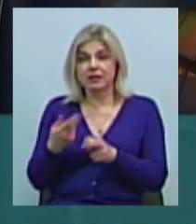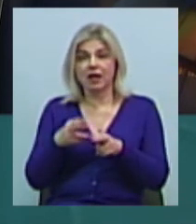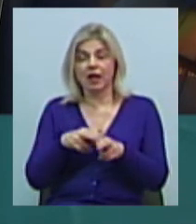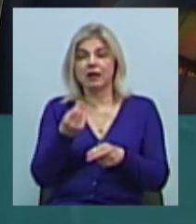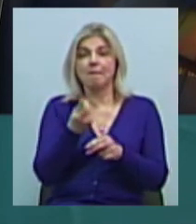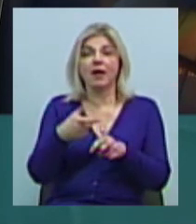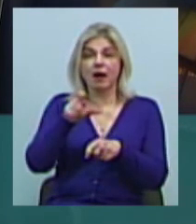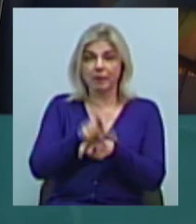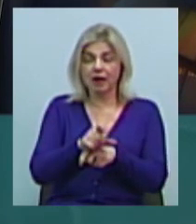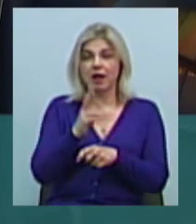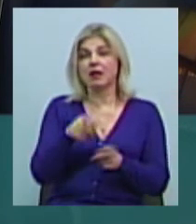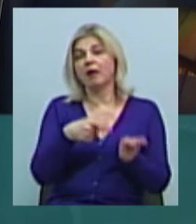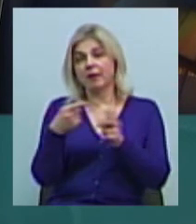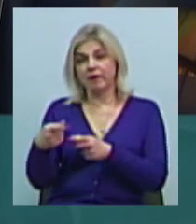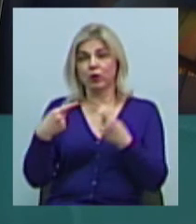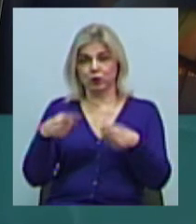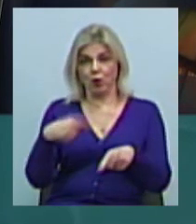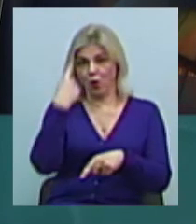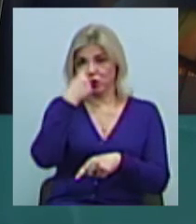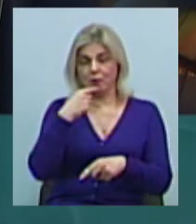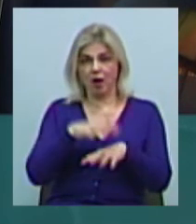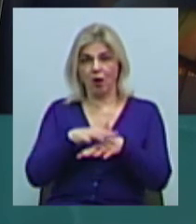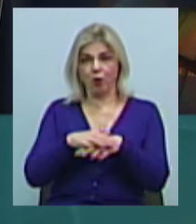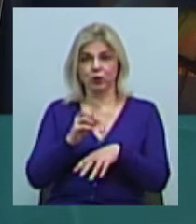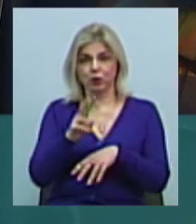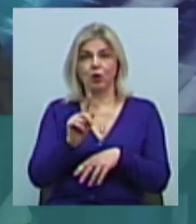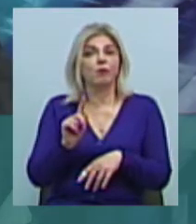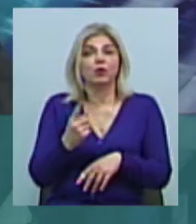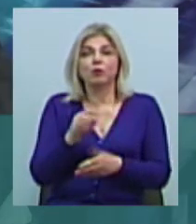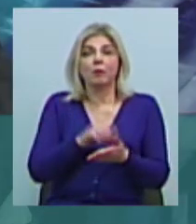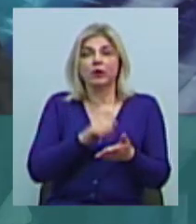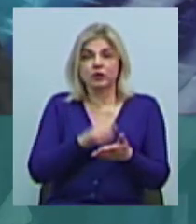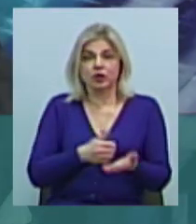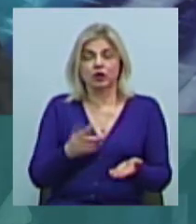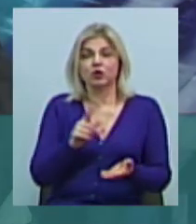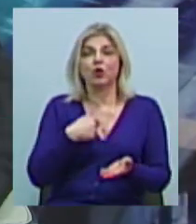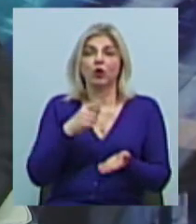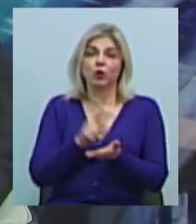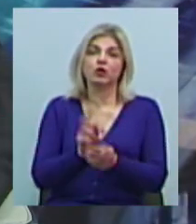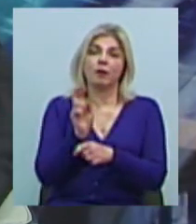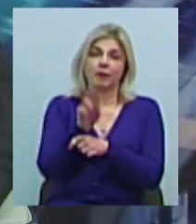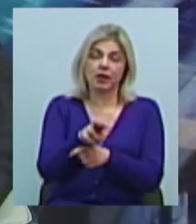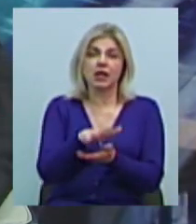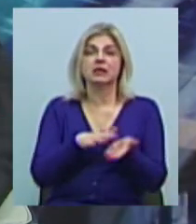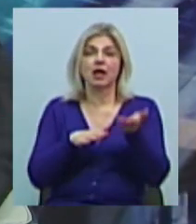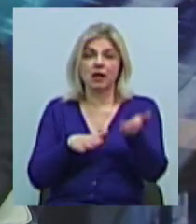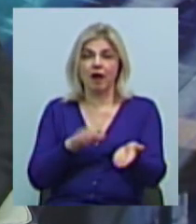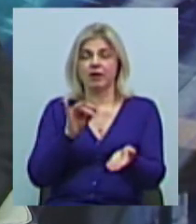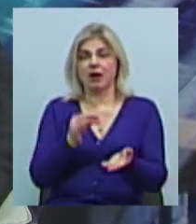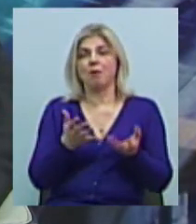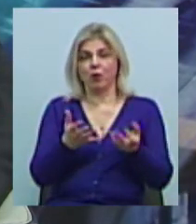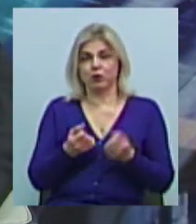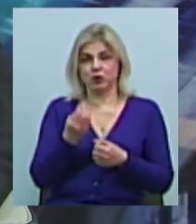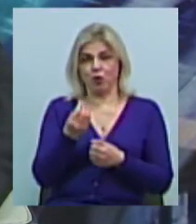мій новий особовий рахунок. В чому причина того, що я повинна йти до вас писати заяву і отримувати кошти на